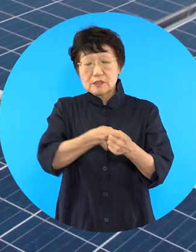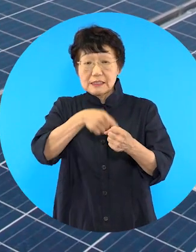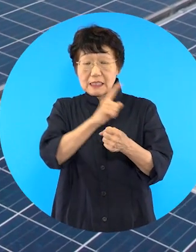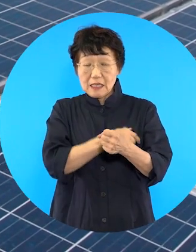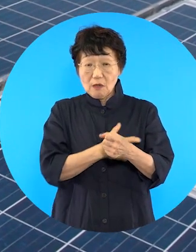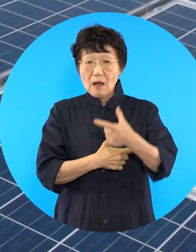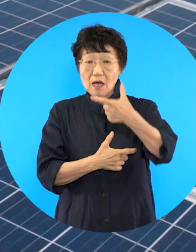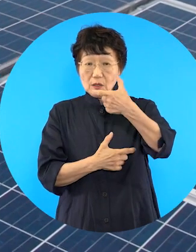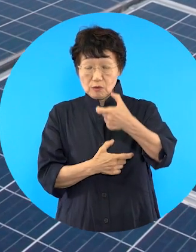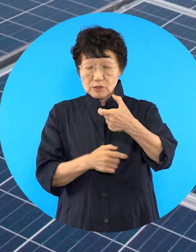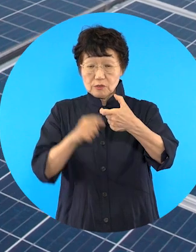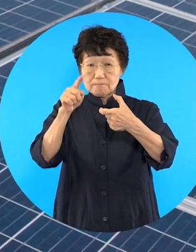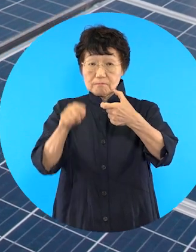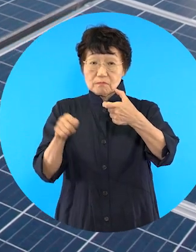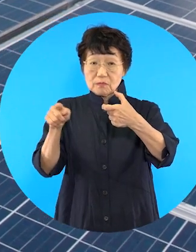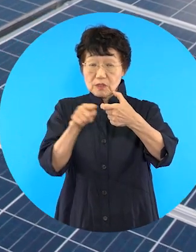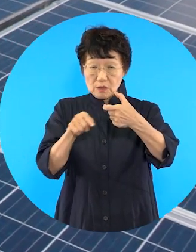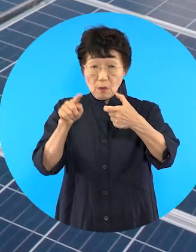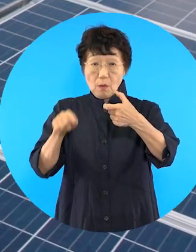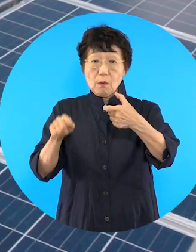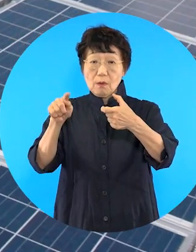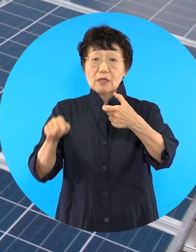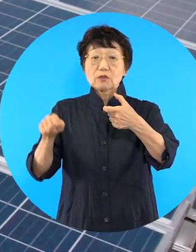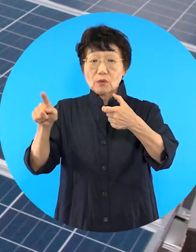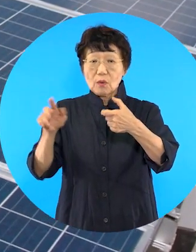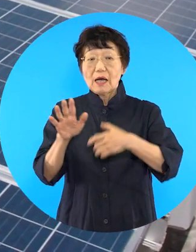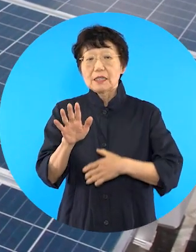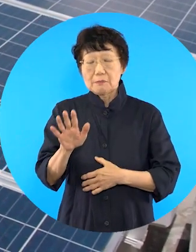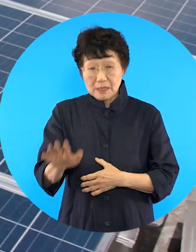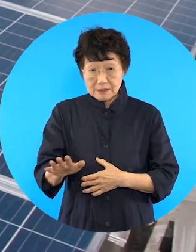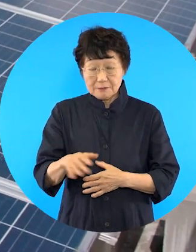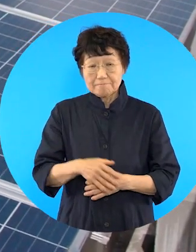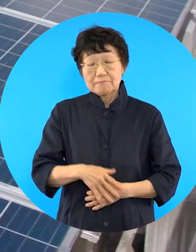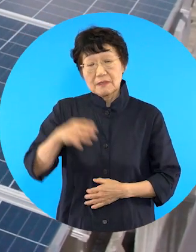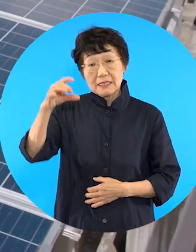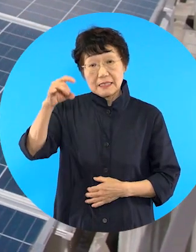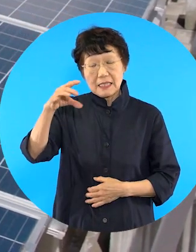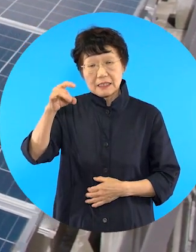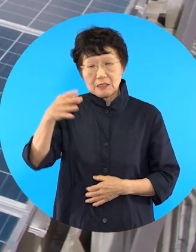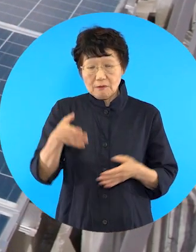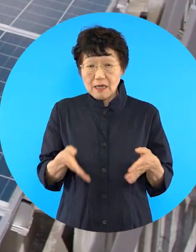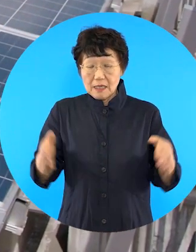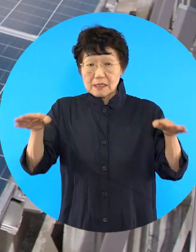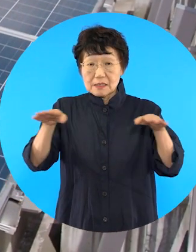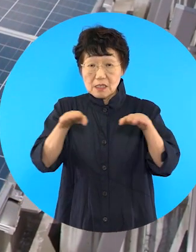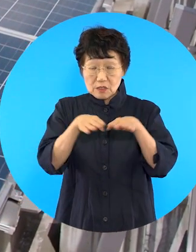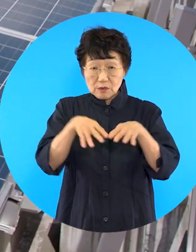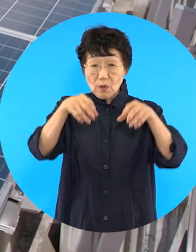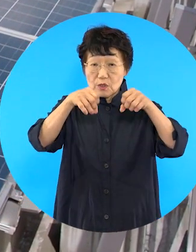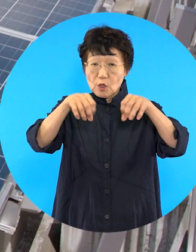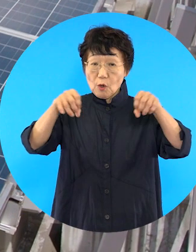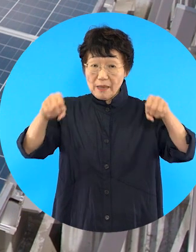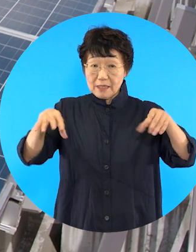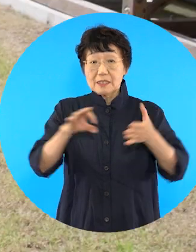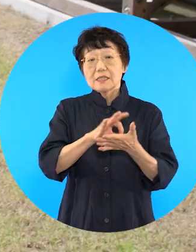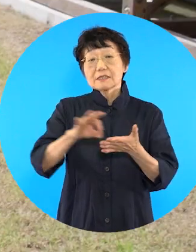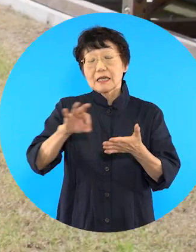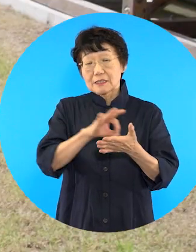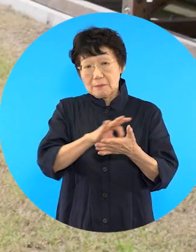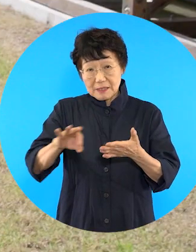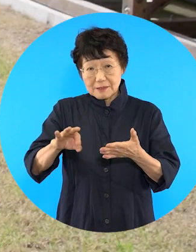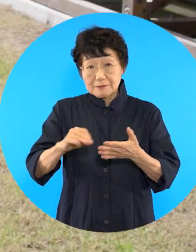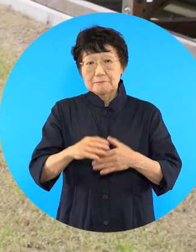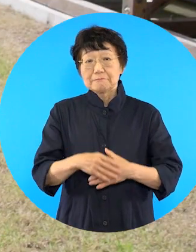60キロワットを発電しています。で発電した電気なんですけども、工場内の照明に使っています。